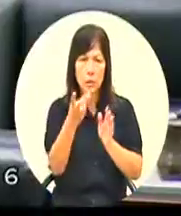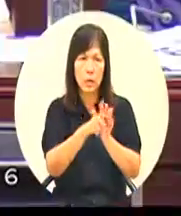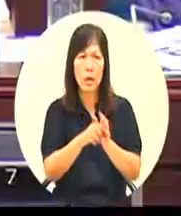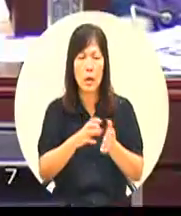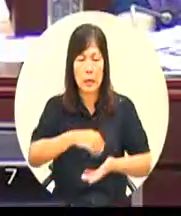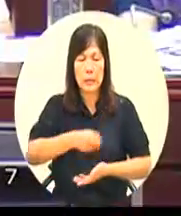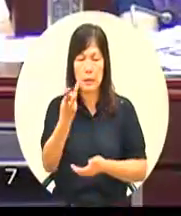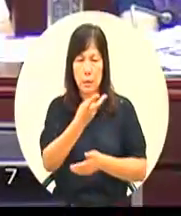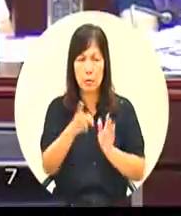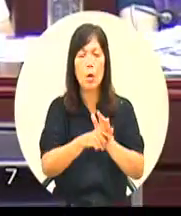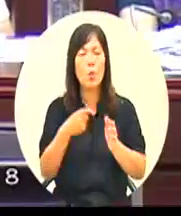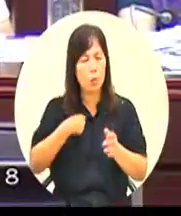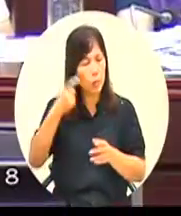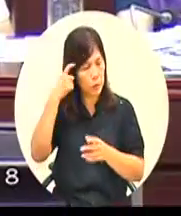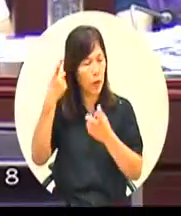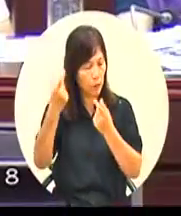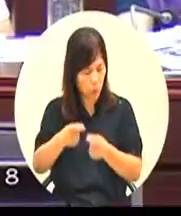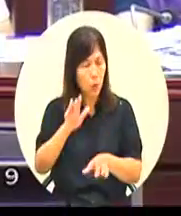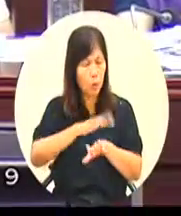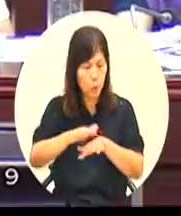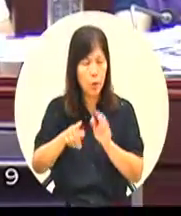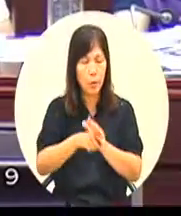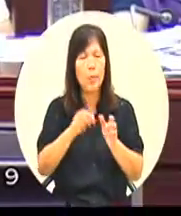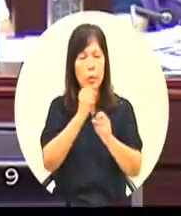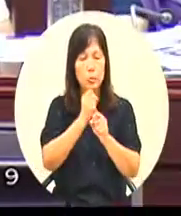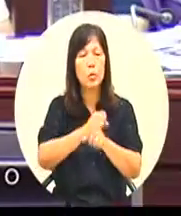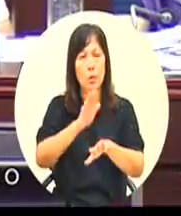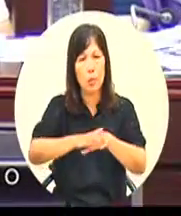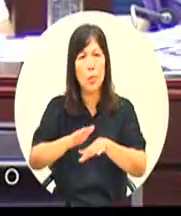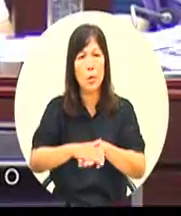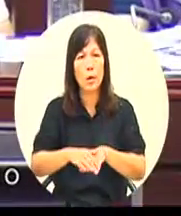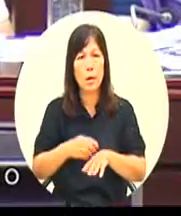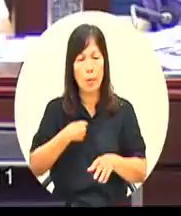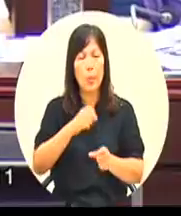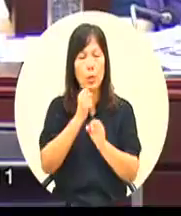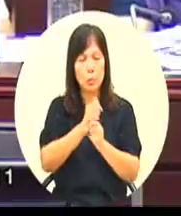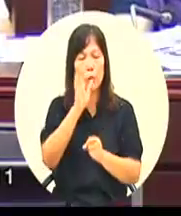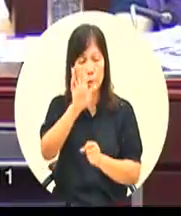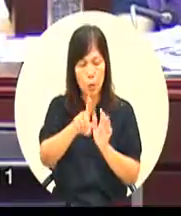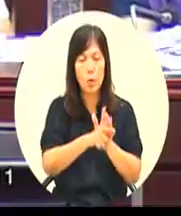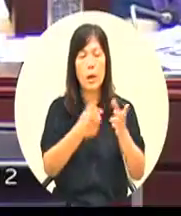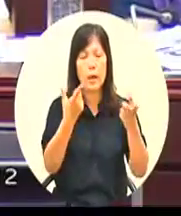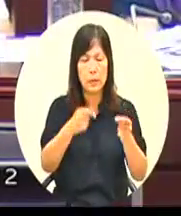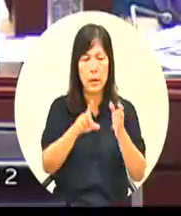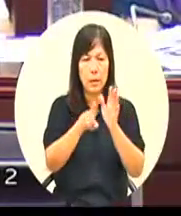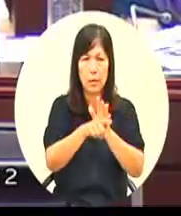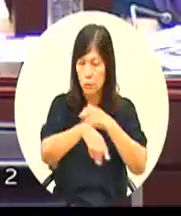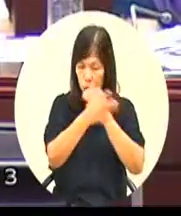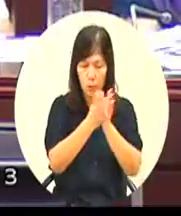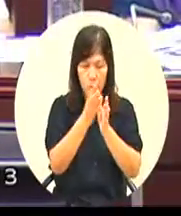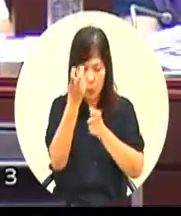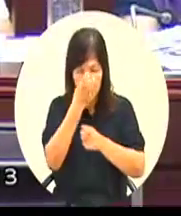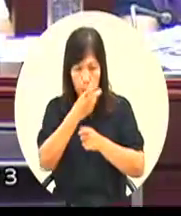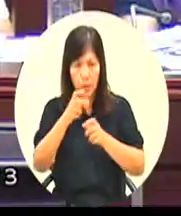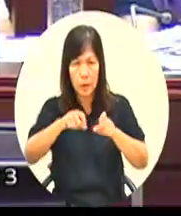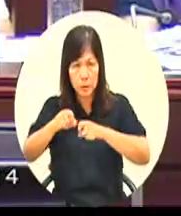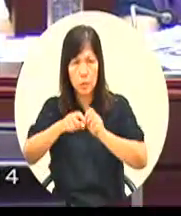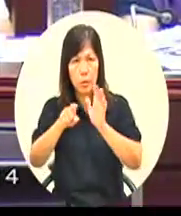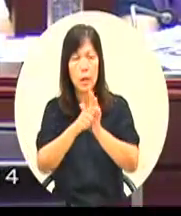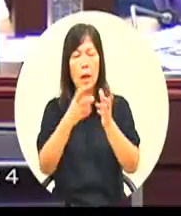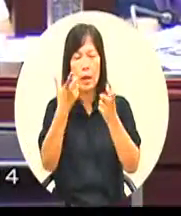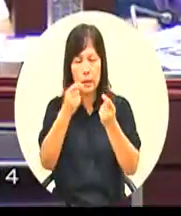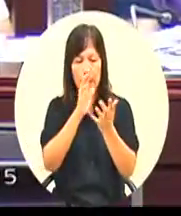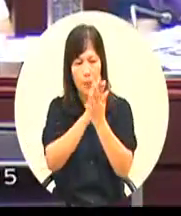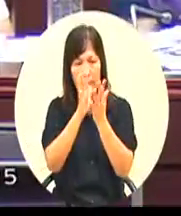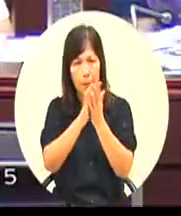两点我们都很同意，其实我们就要照这么做的，我们有的做了，有的就照一个全盘的修缮计划，也是要排定顺序